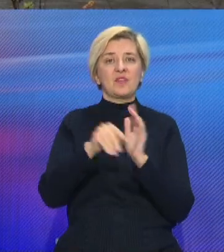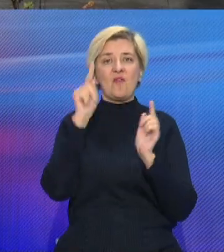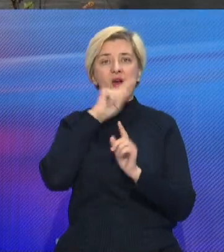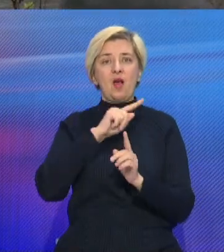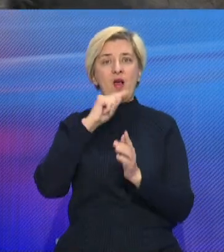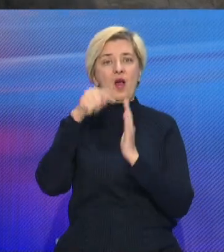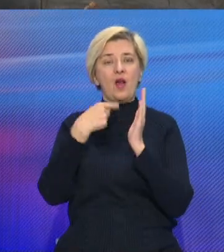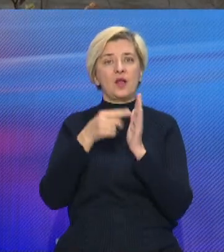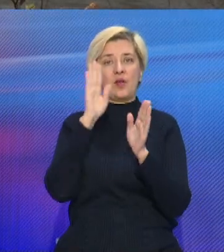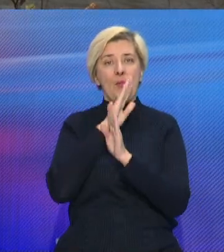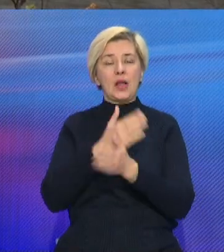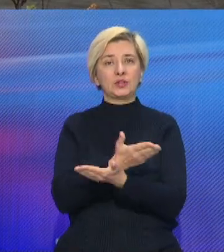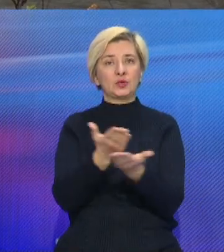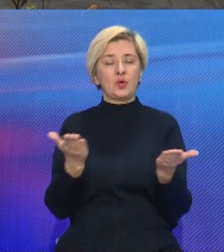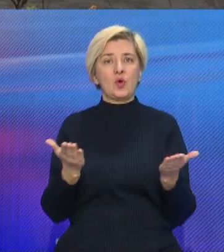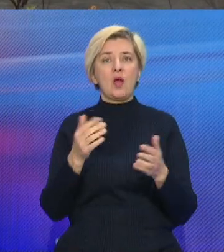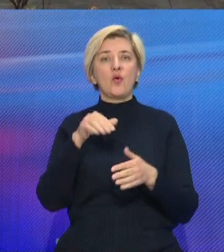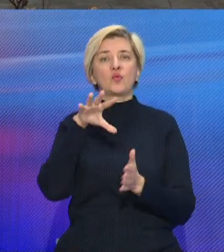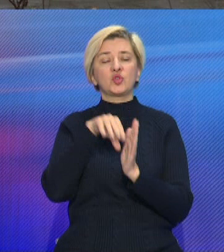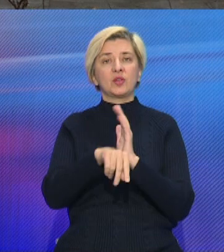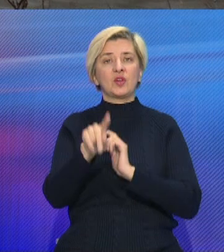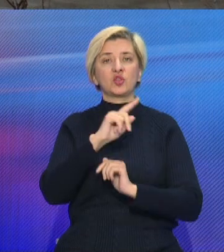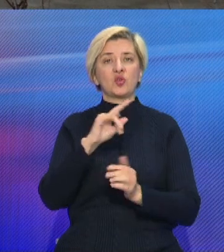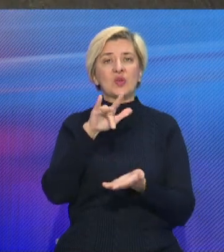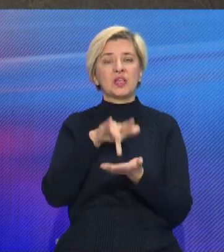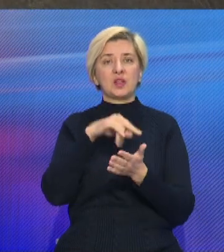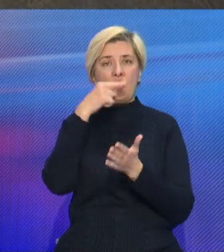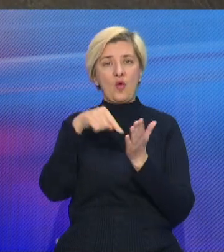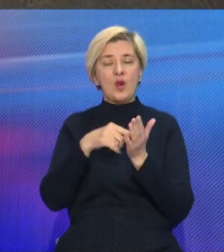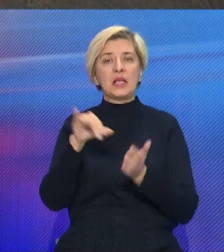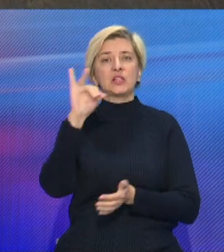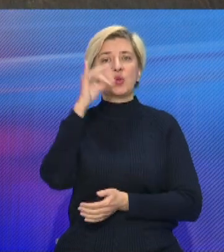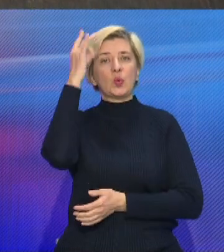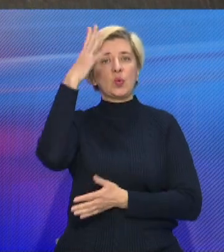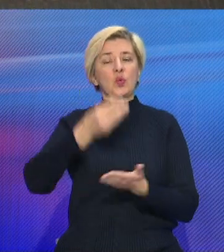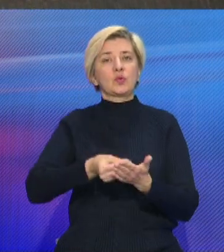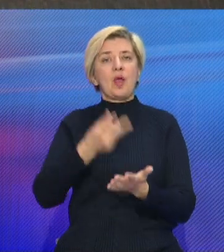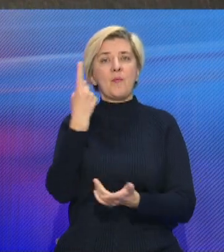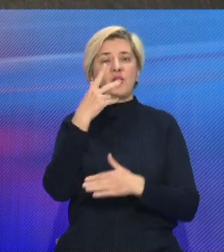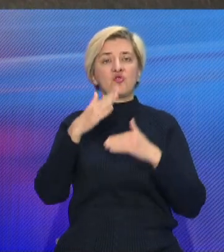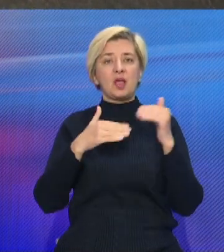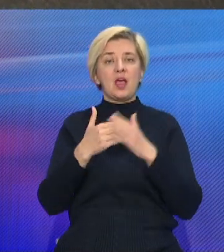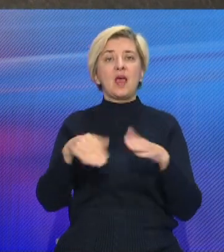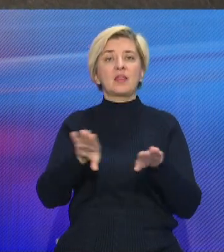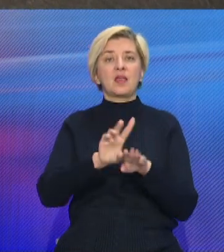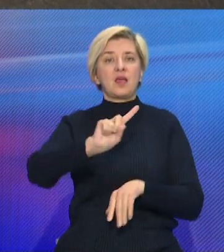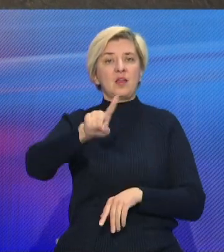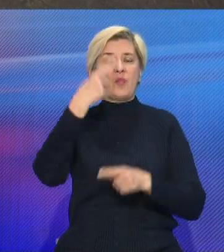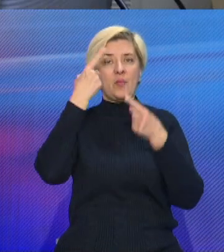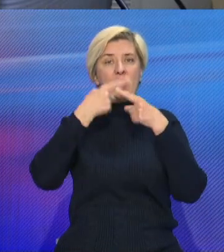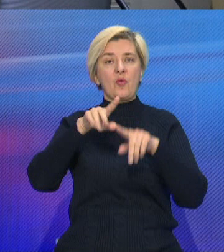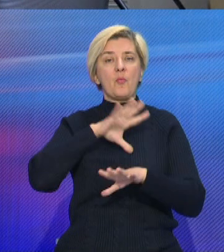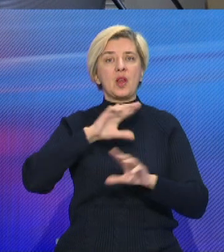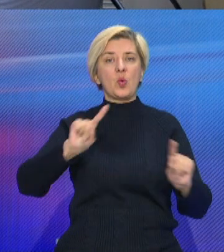факт, што цэнтр Гродна гісторыка-культурная каштоўнасць першай катэгорыі. Менавіта такія патрабаванні да праектаў былі ў